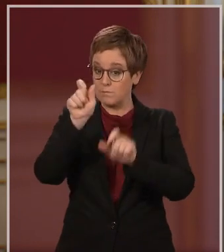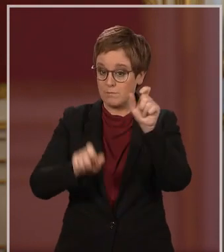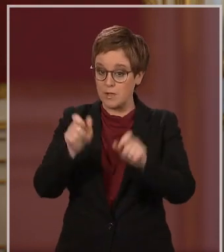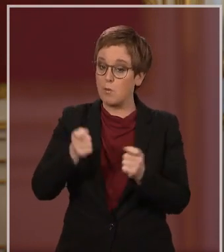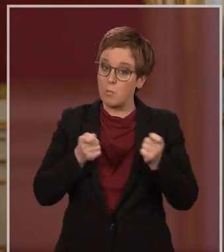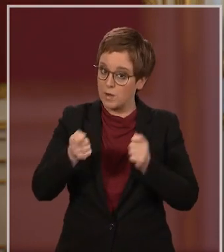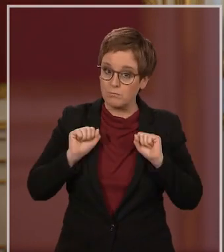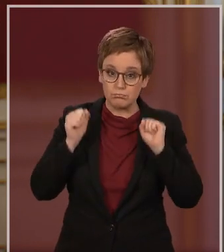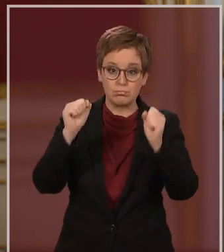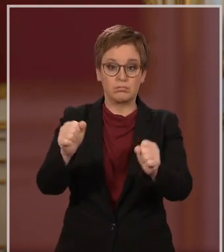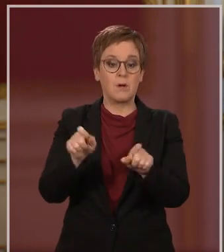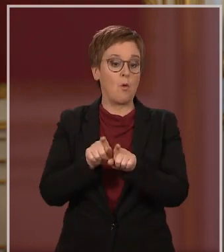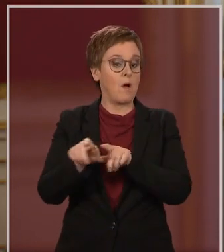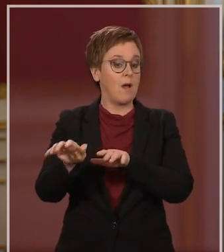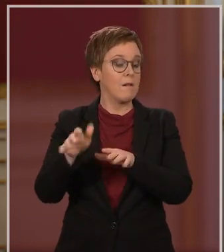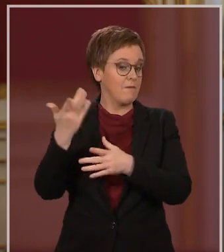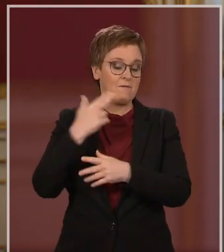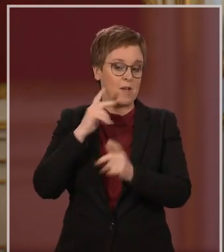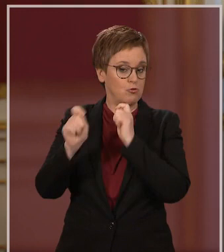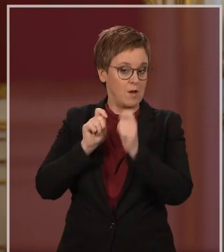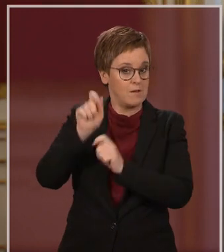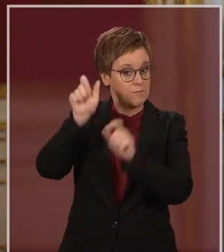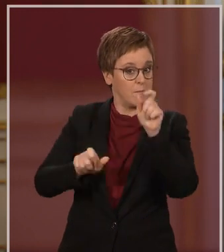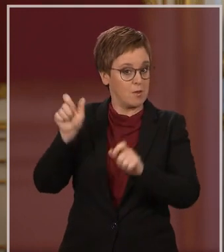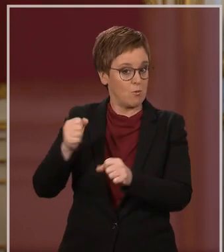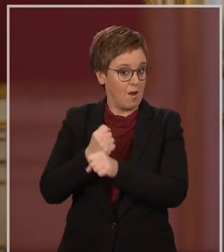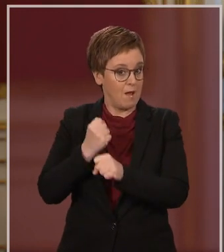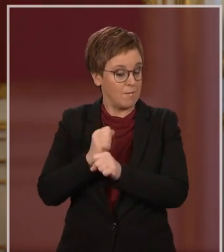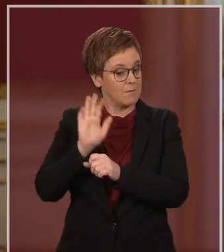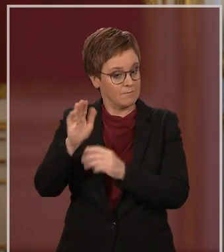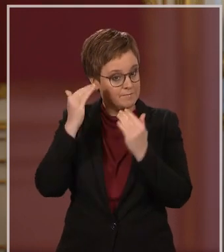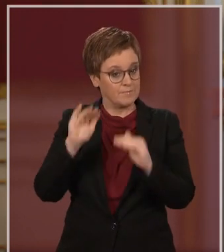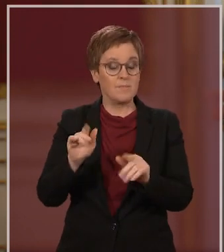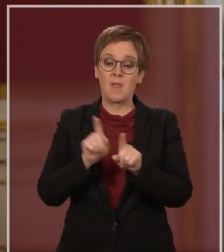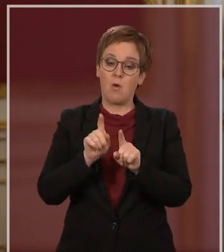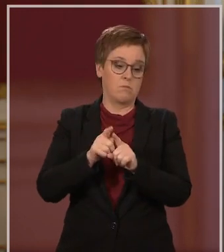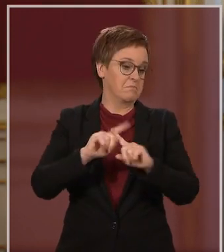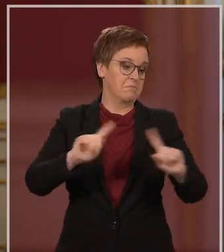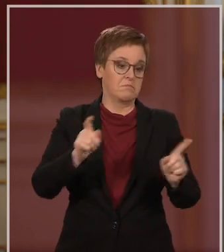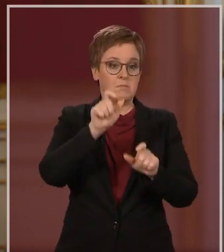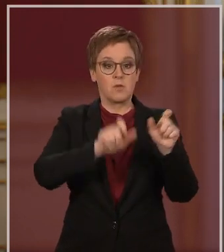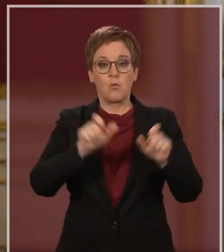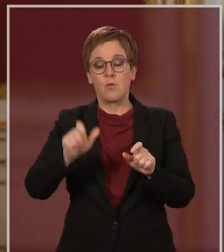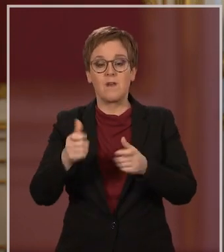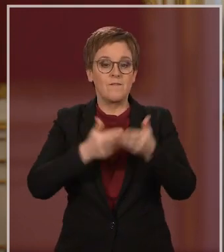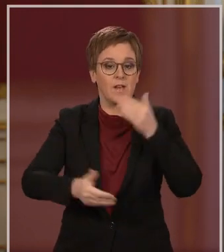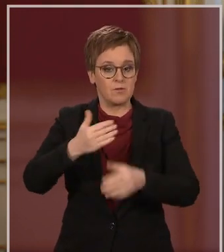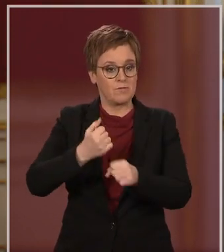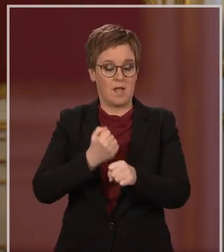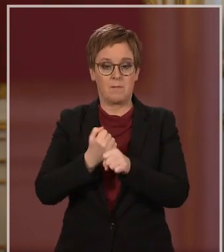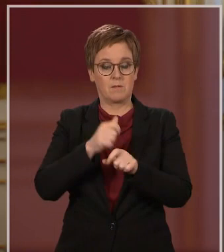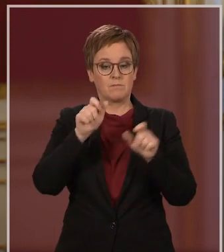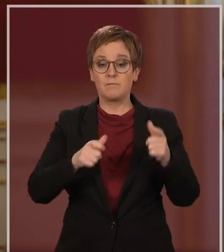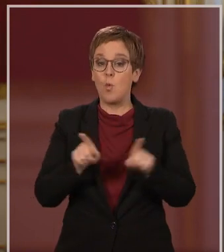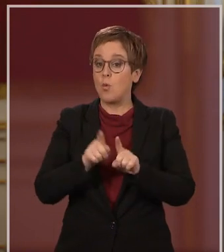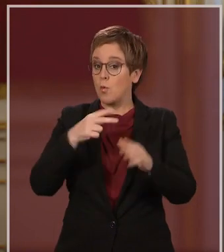politisch engagieren, die Arbeit der Journalistinnen und Journalisten, die Arbeit der Beschäftigten in der Wirtschaft,